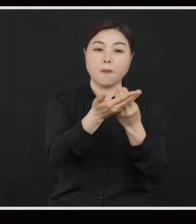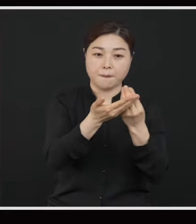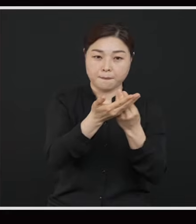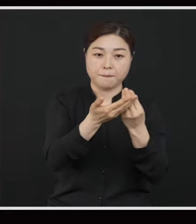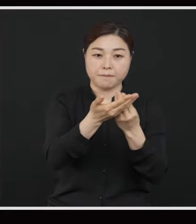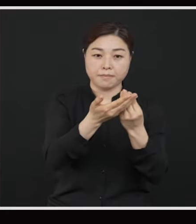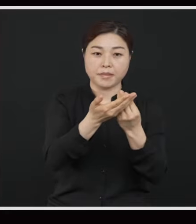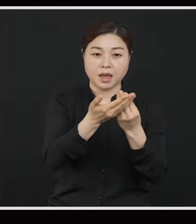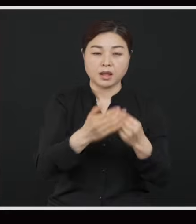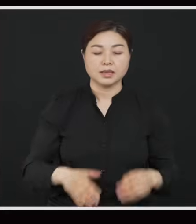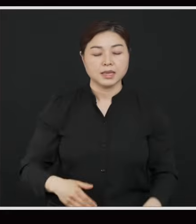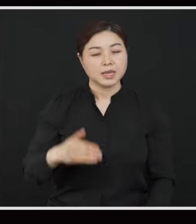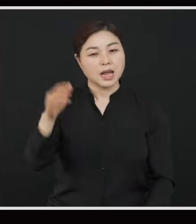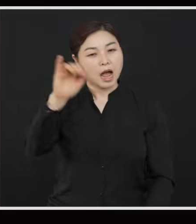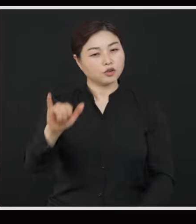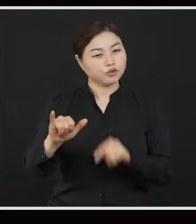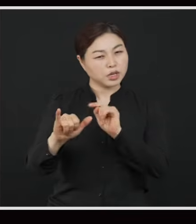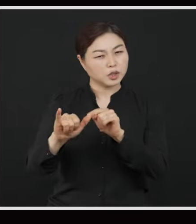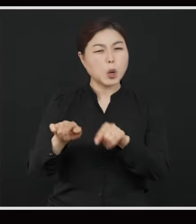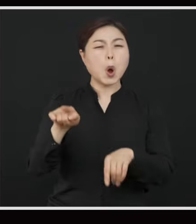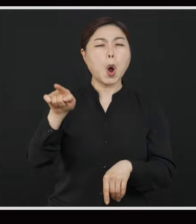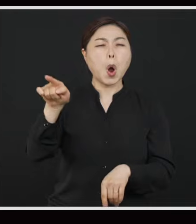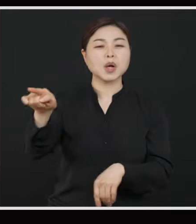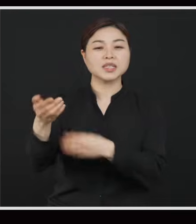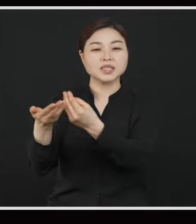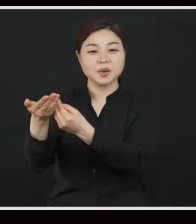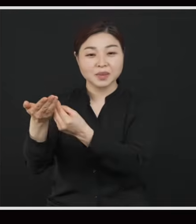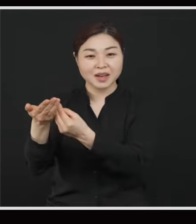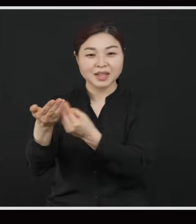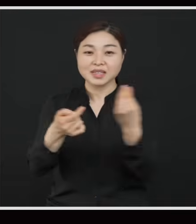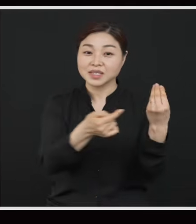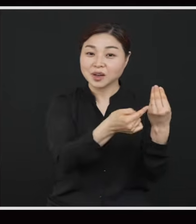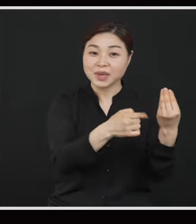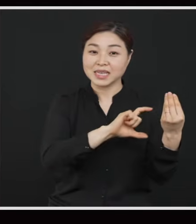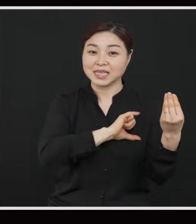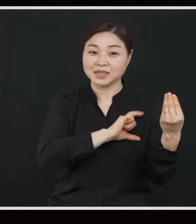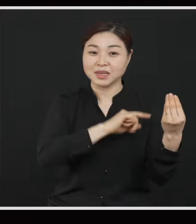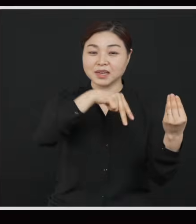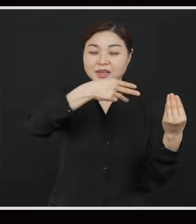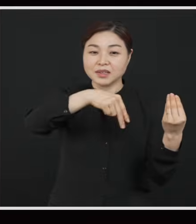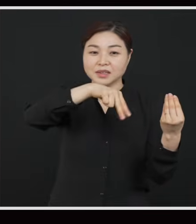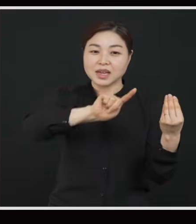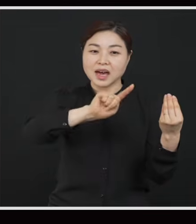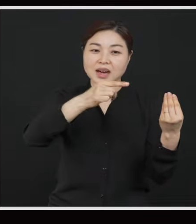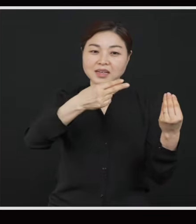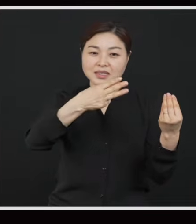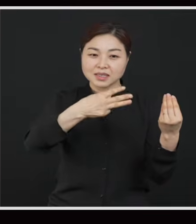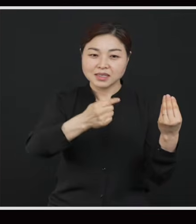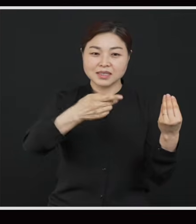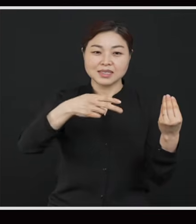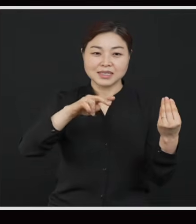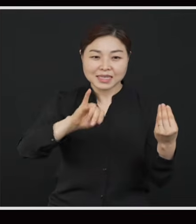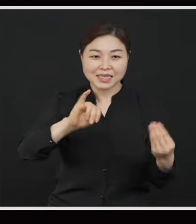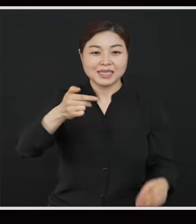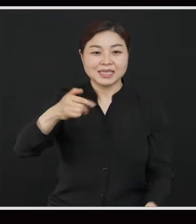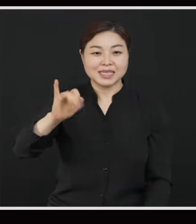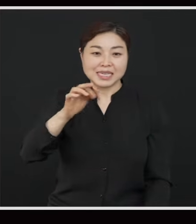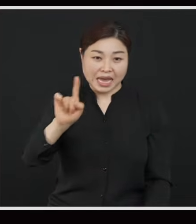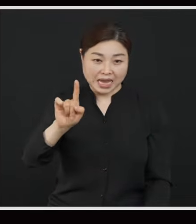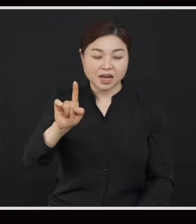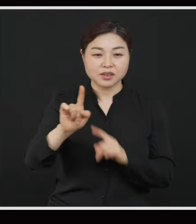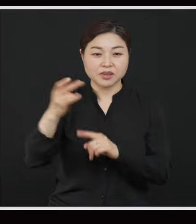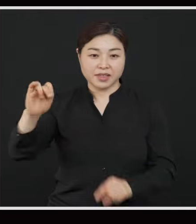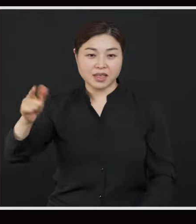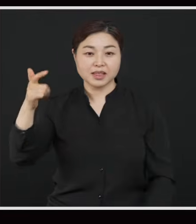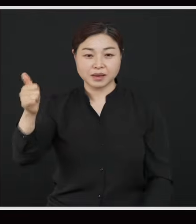이태리에 있는, 우리나라로 치면 낙도 중에 낙도인 사르디니아라는 섬입니다. 이 지역을 단 뷰트너가 지목을